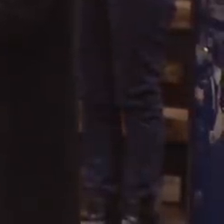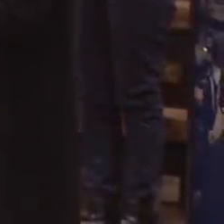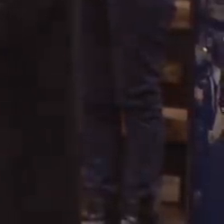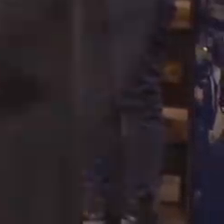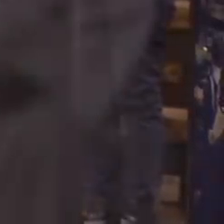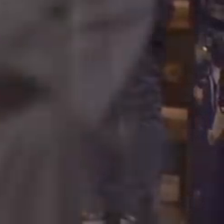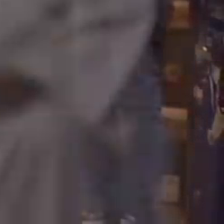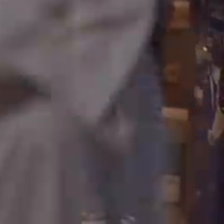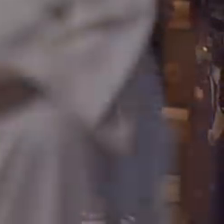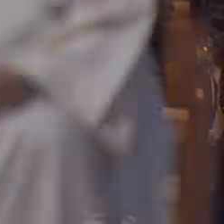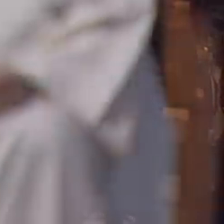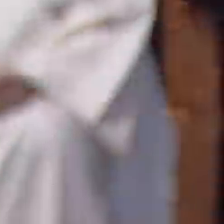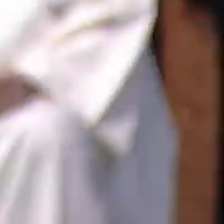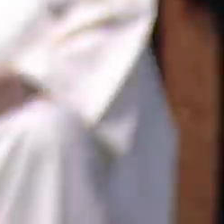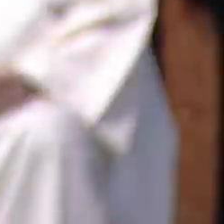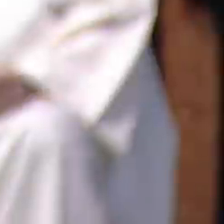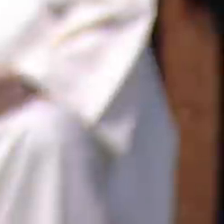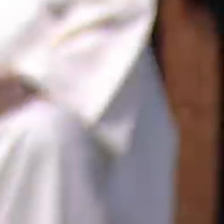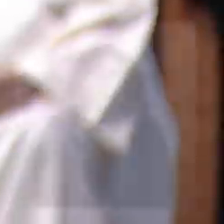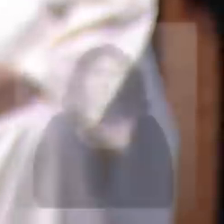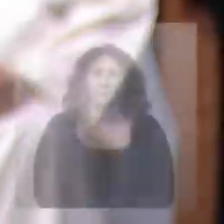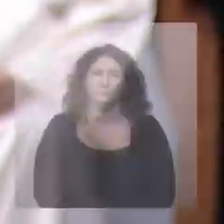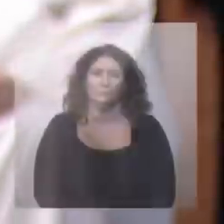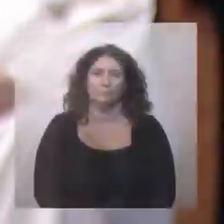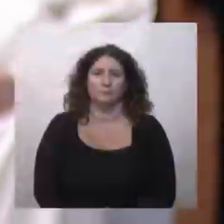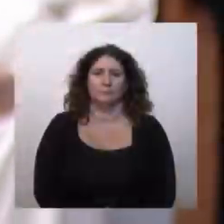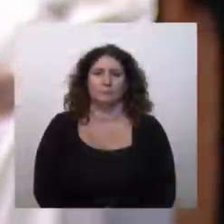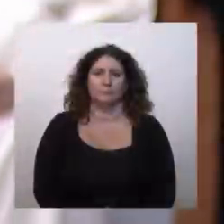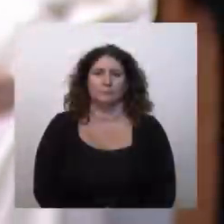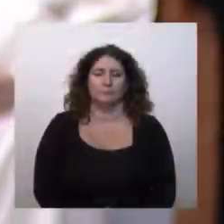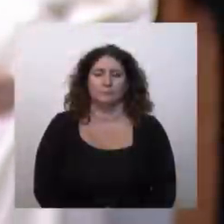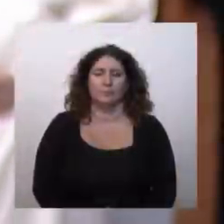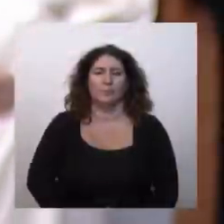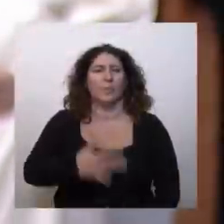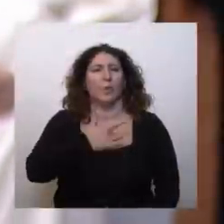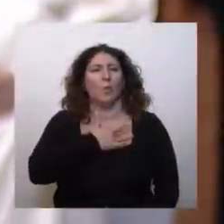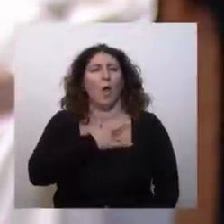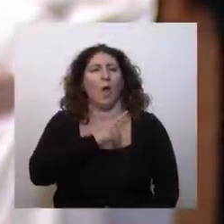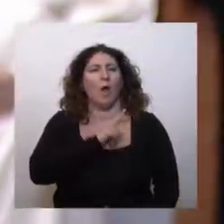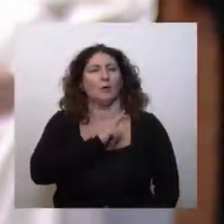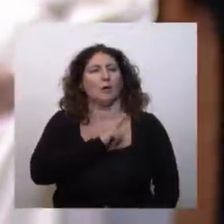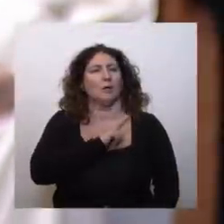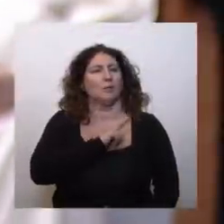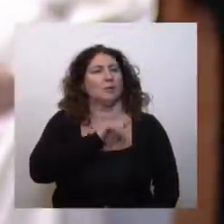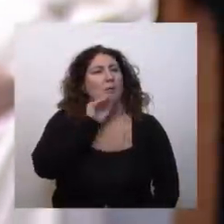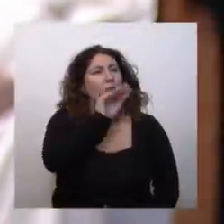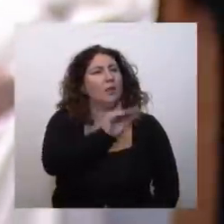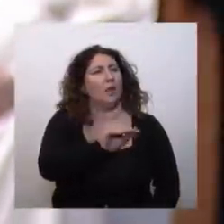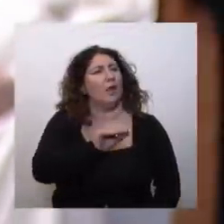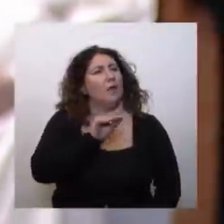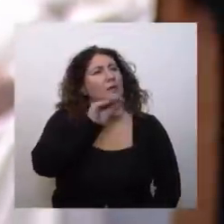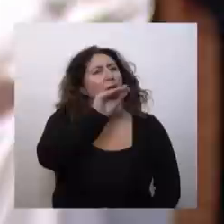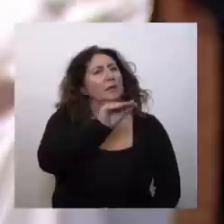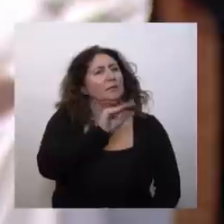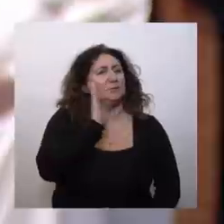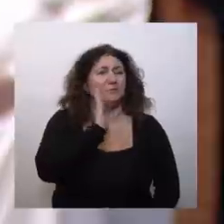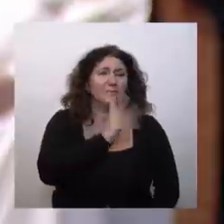Ti invoco con tutto il cuore, Signore, rispondimi. Custodirò i tuoi